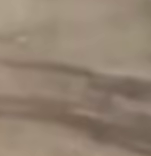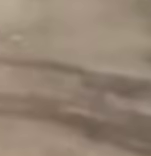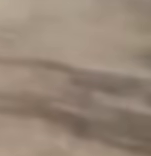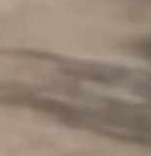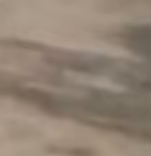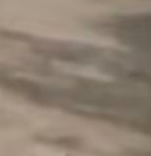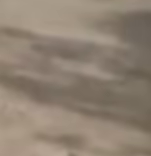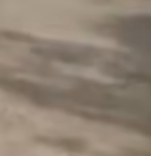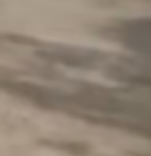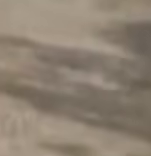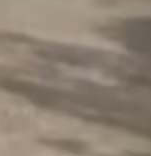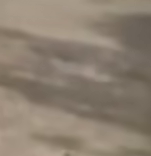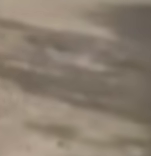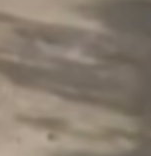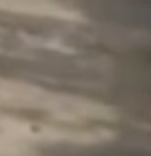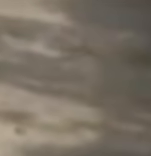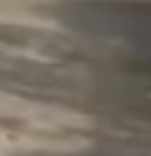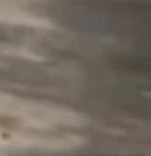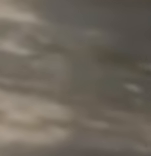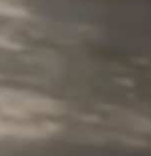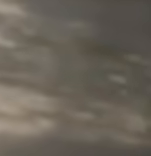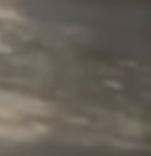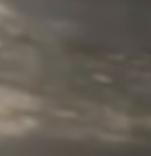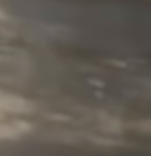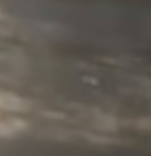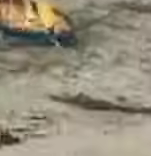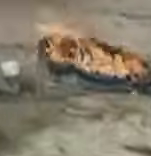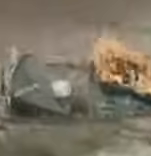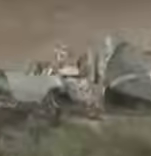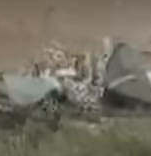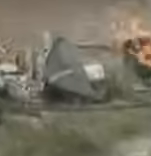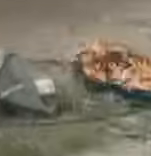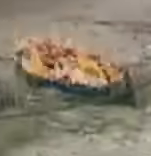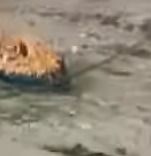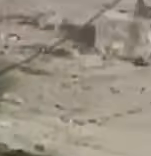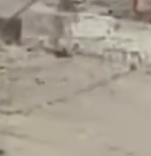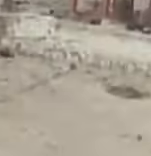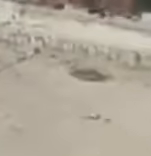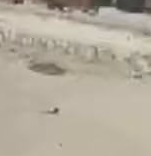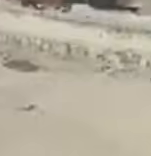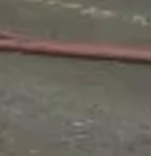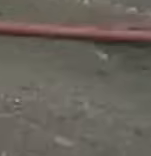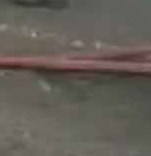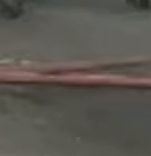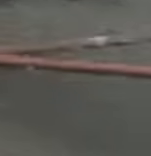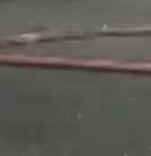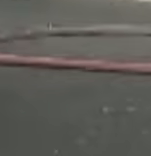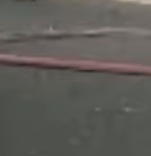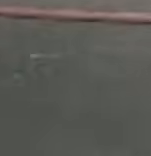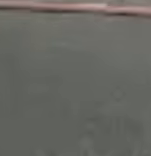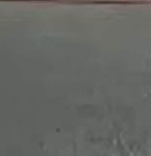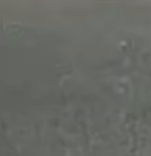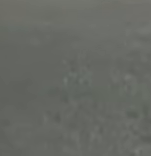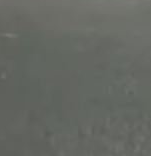8 unit sepeda motor di dekat lokasi kebakaran juga rusak ringan terpapar panas. Api pertama kali terlihat di bagian belakang kursi supir